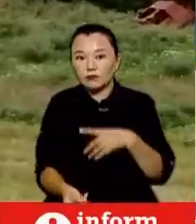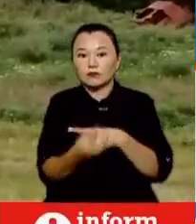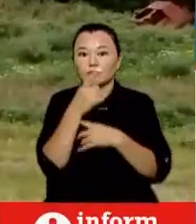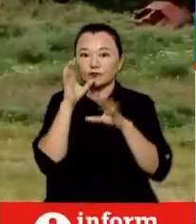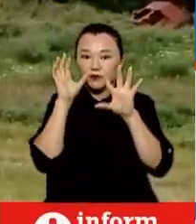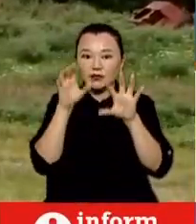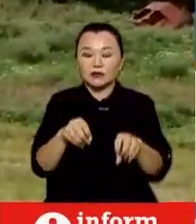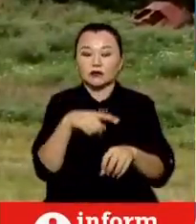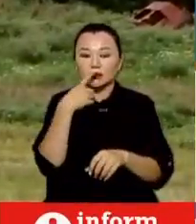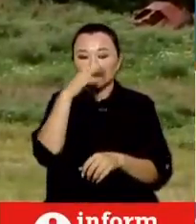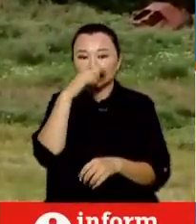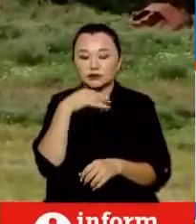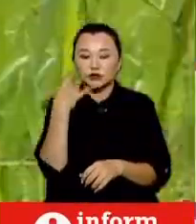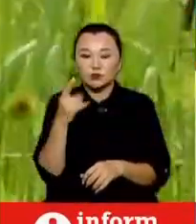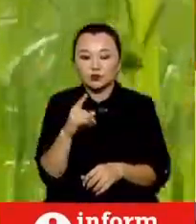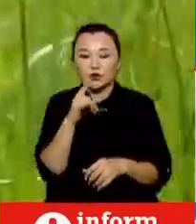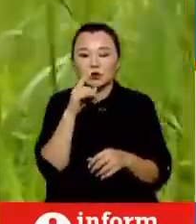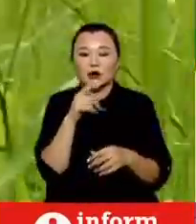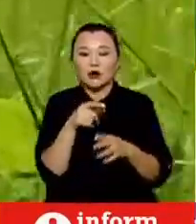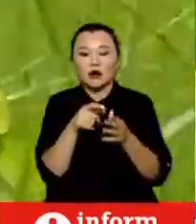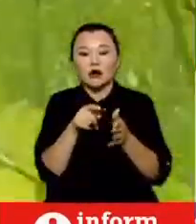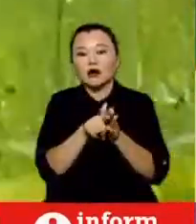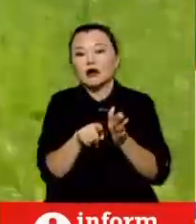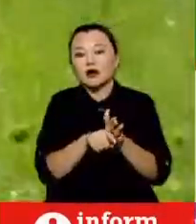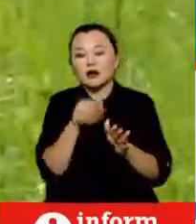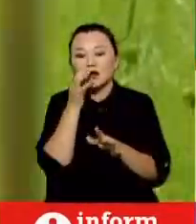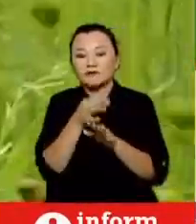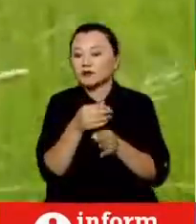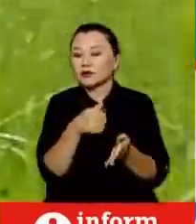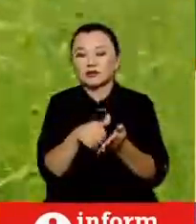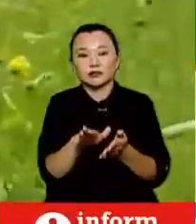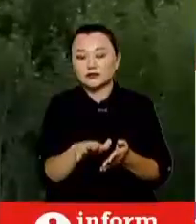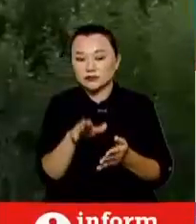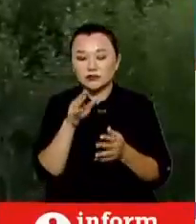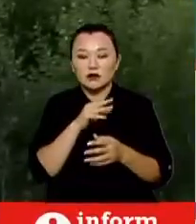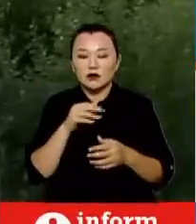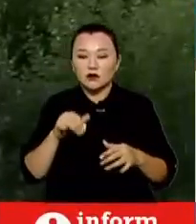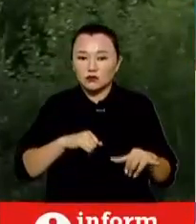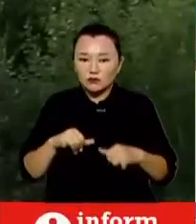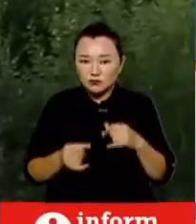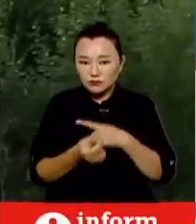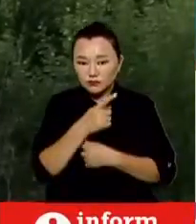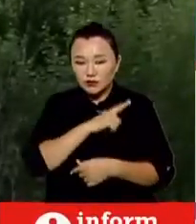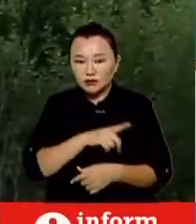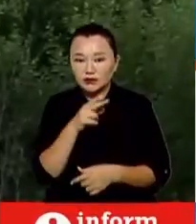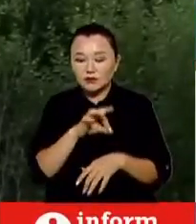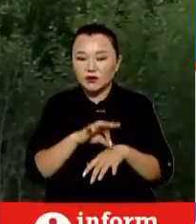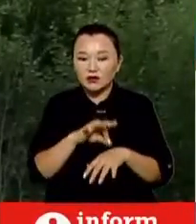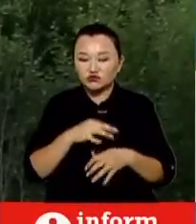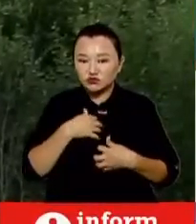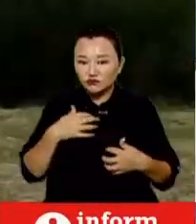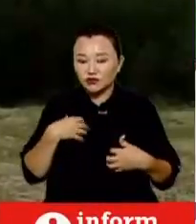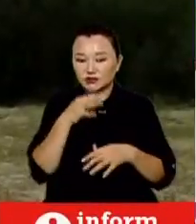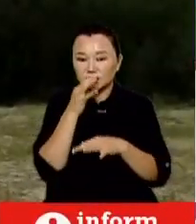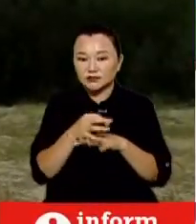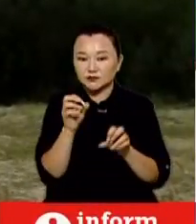напала, говорит отец ребенка. От комментариев на камеру он отказался. Агрессивное поведение характерно для больных животных, отмечают